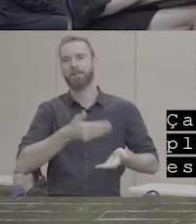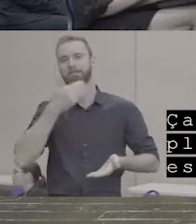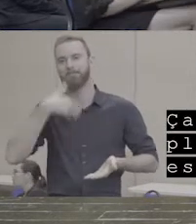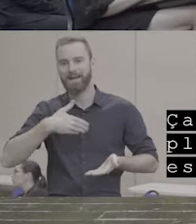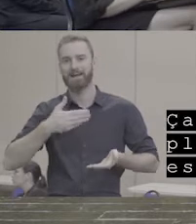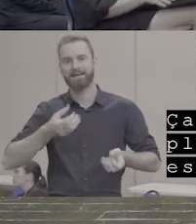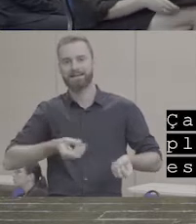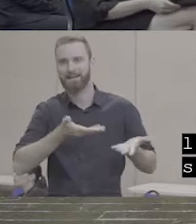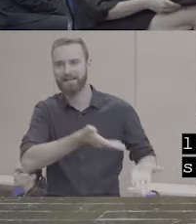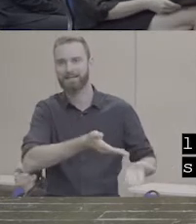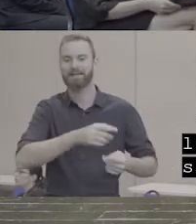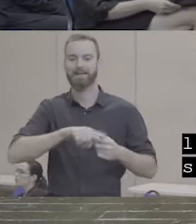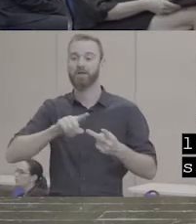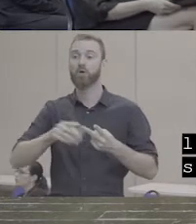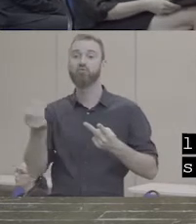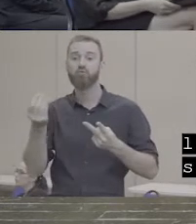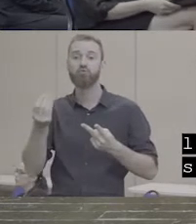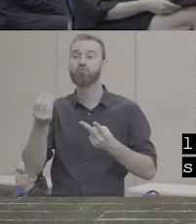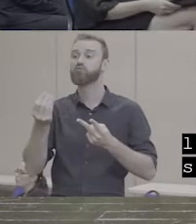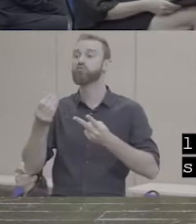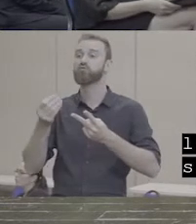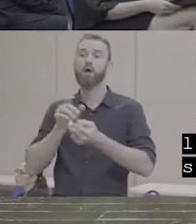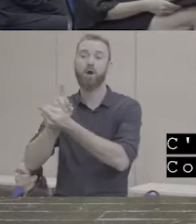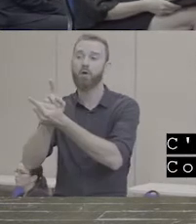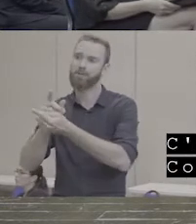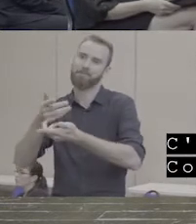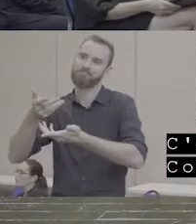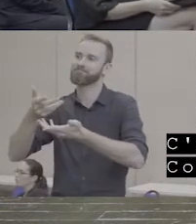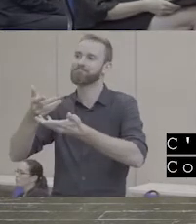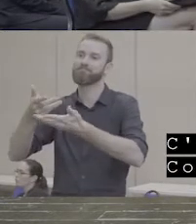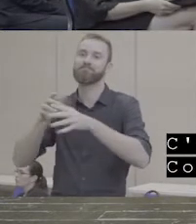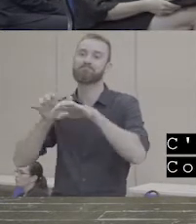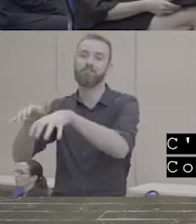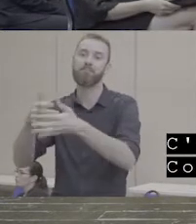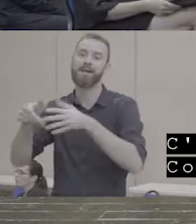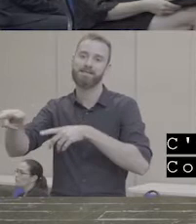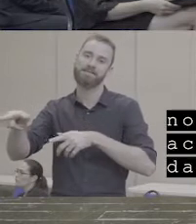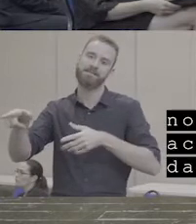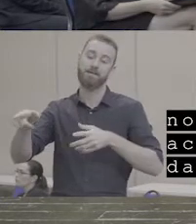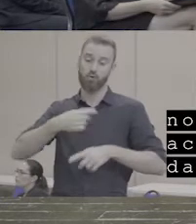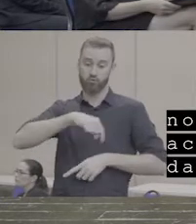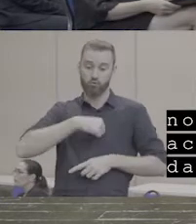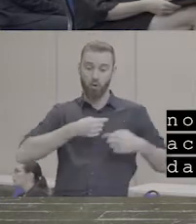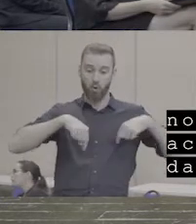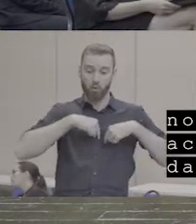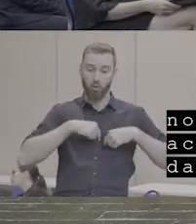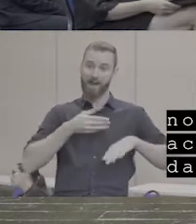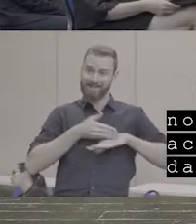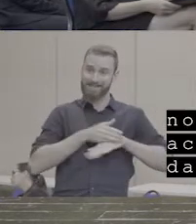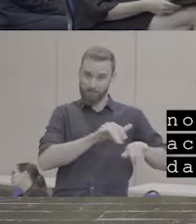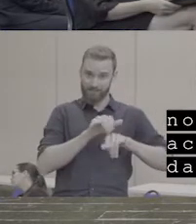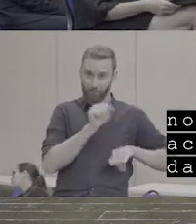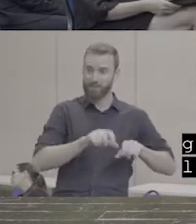réalisée, les lieux de rencontre qui ne sont pas adaptés, c'est-à-dire que dans certains comités logements, nos locaux sont universellement